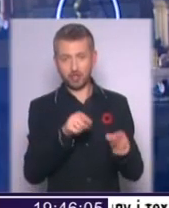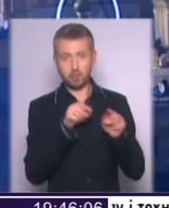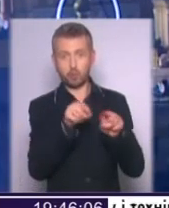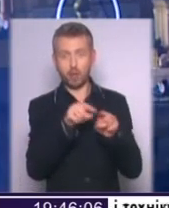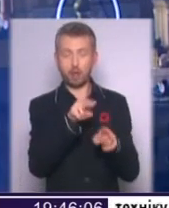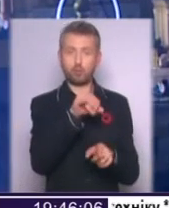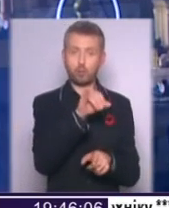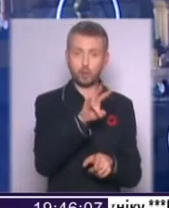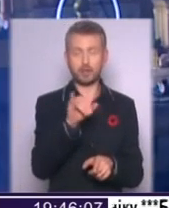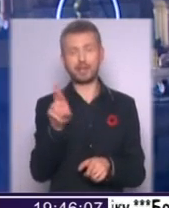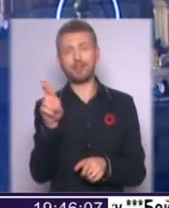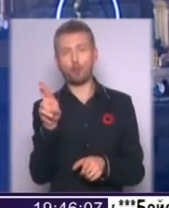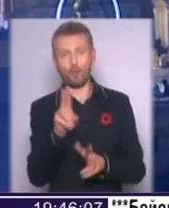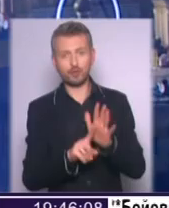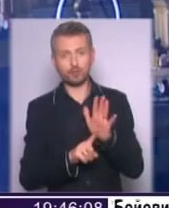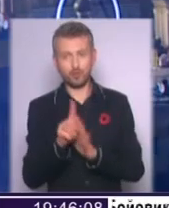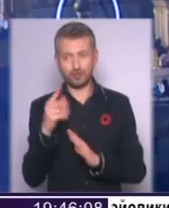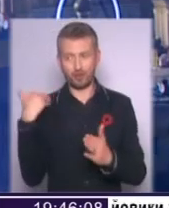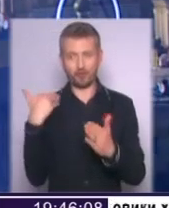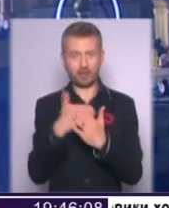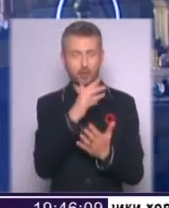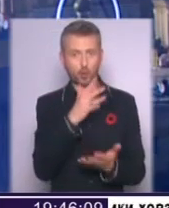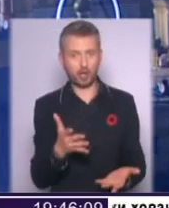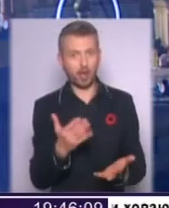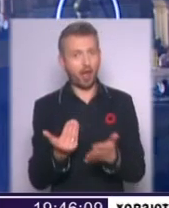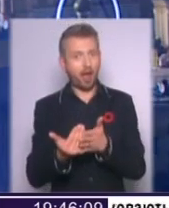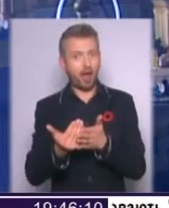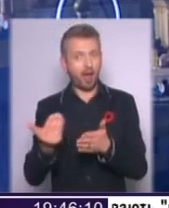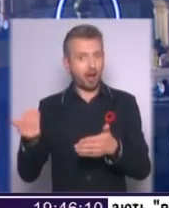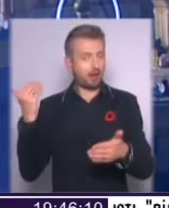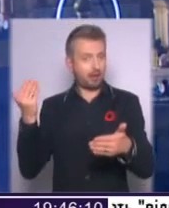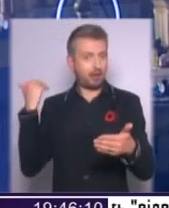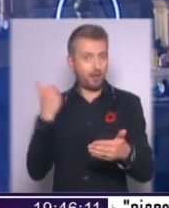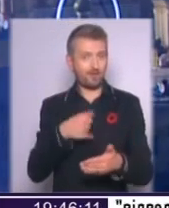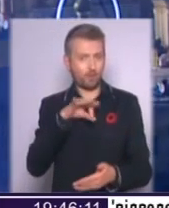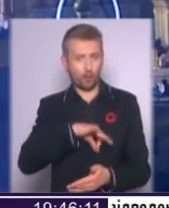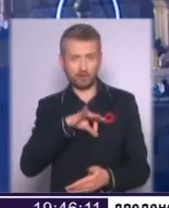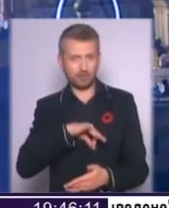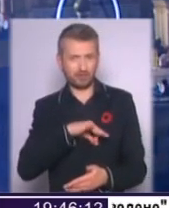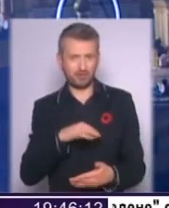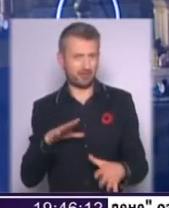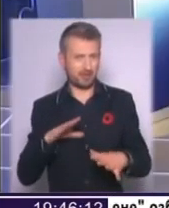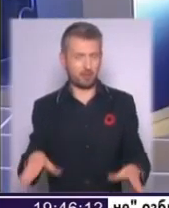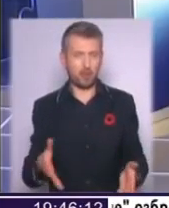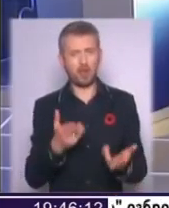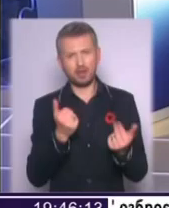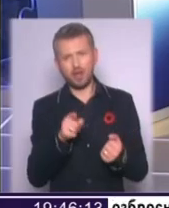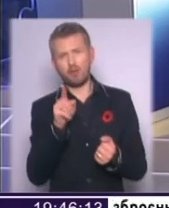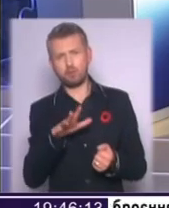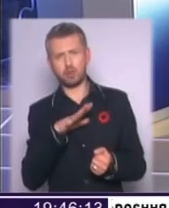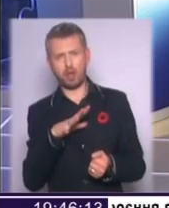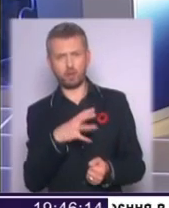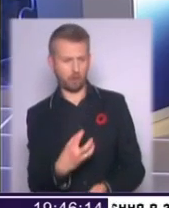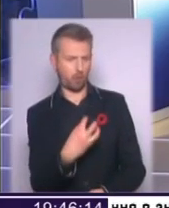Путін і Янукович почали буквально останні роки. А до того часу вона в обіході в такому аж не була. Да, вона була на орденах,